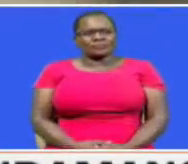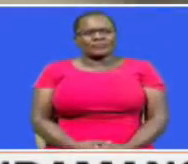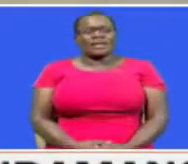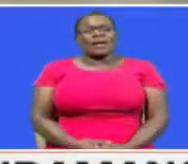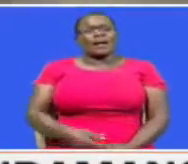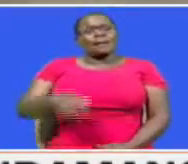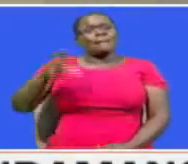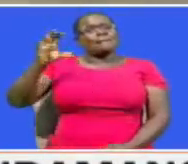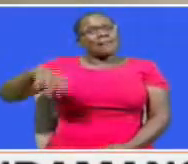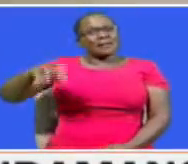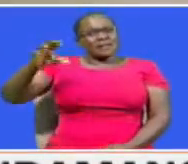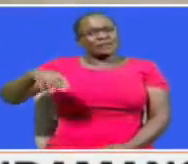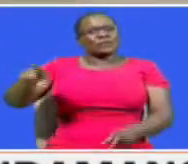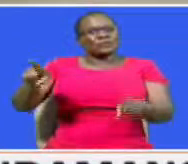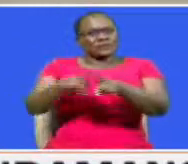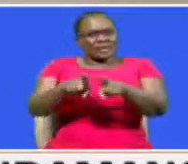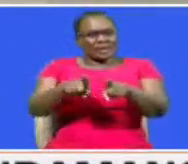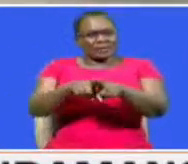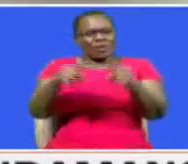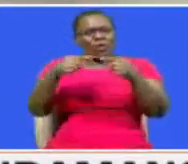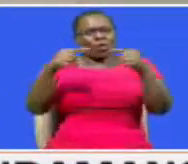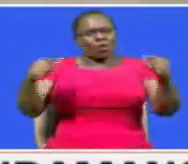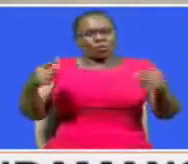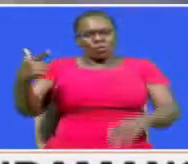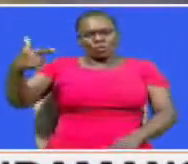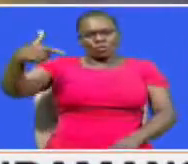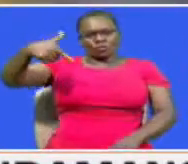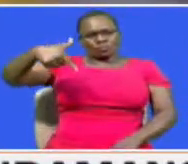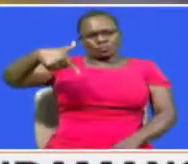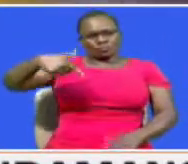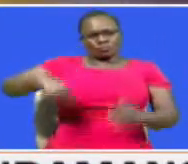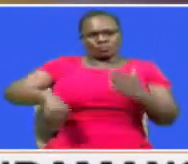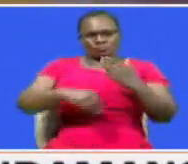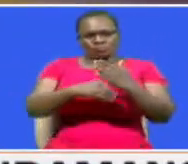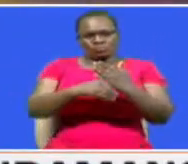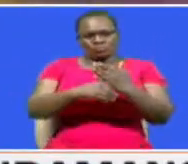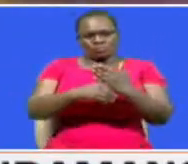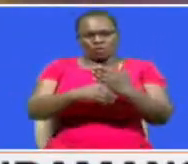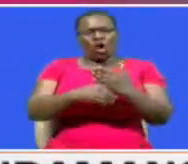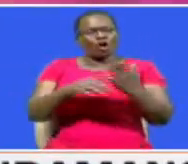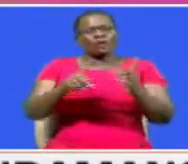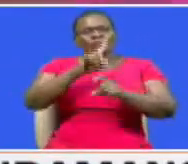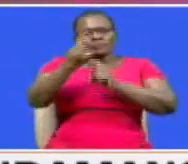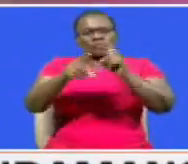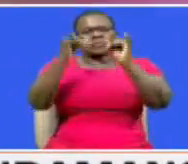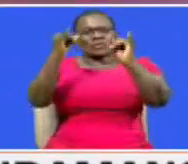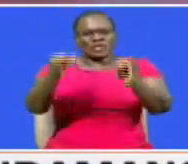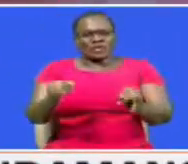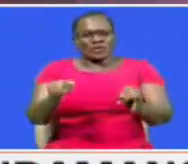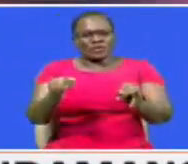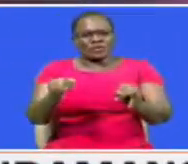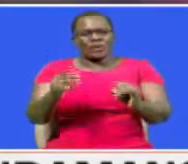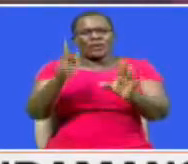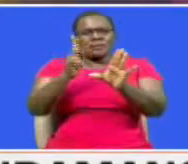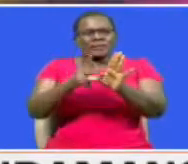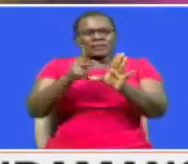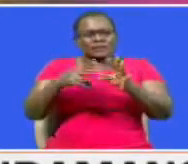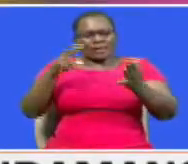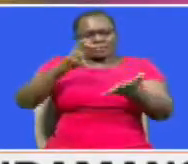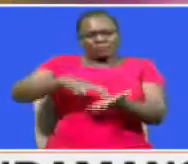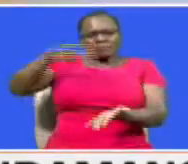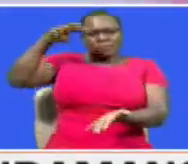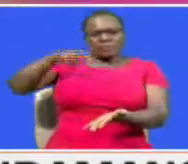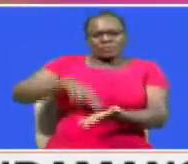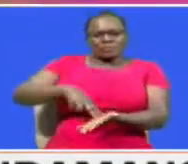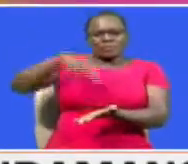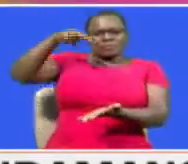Wahudumu wa matatu nao waliokuwa wanaandamana kupinga pendekezo la serikali na kuwafanyia tathmini upya, walishiriki mchezo wa kuruka kamba